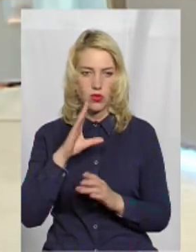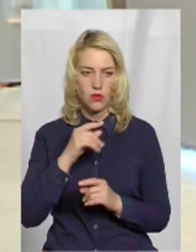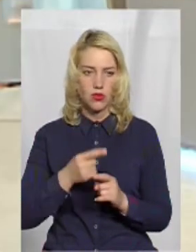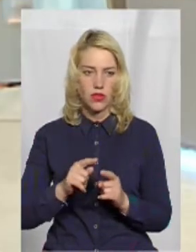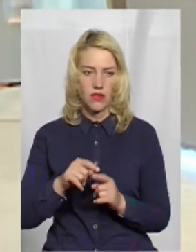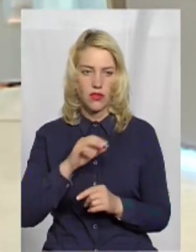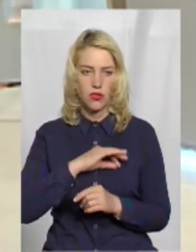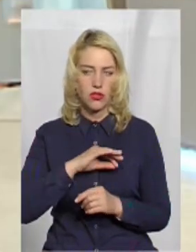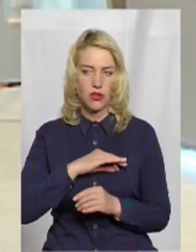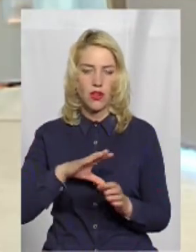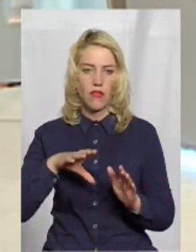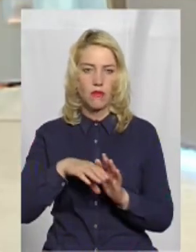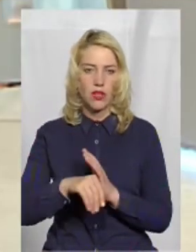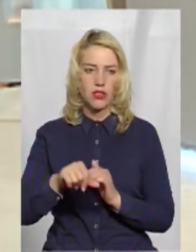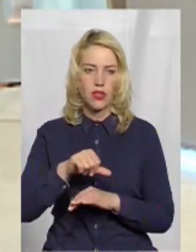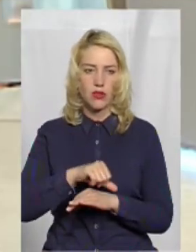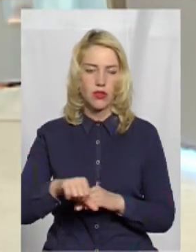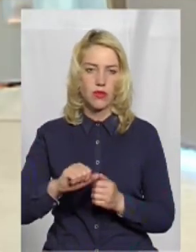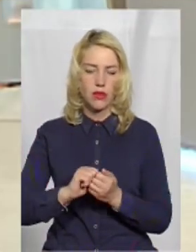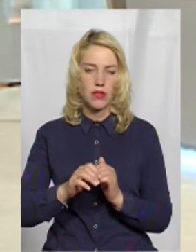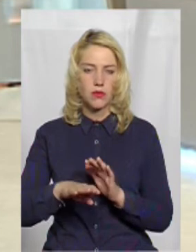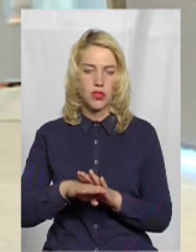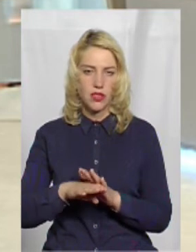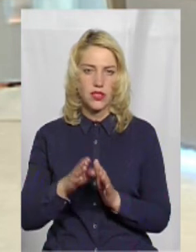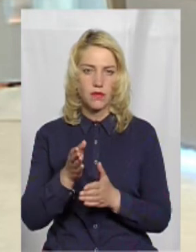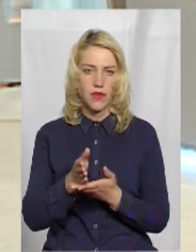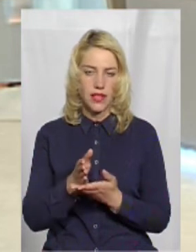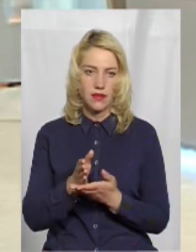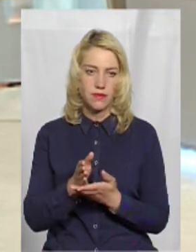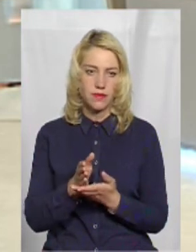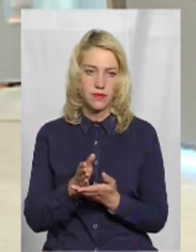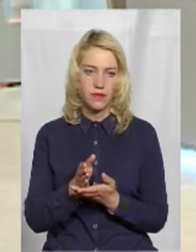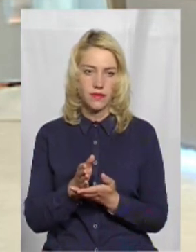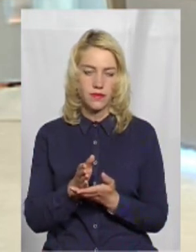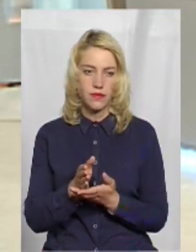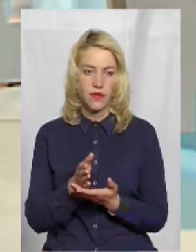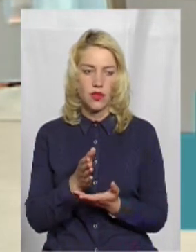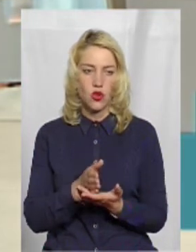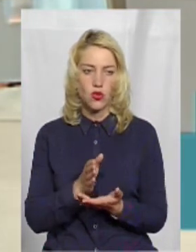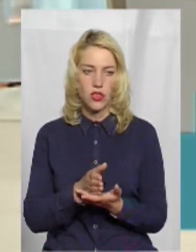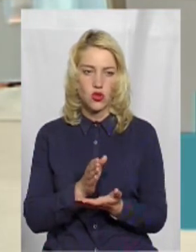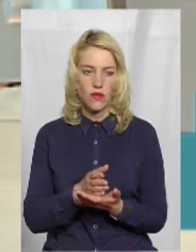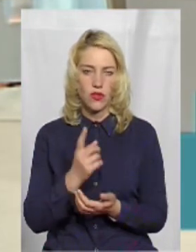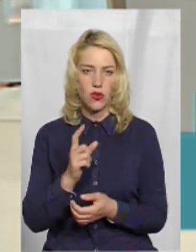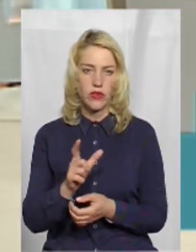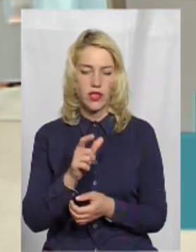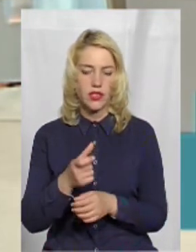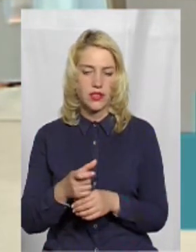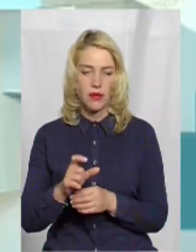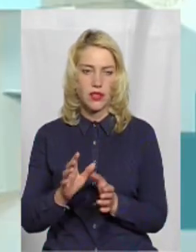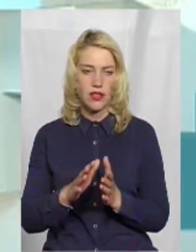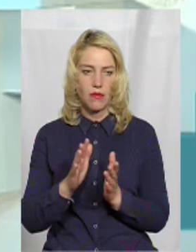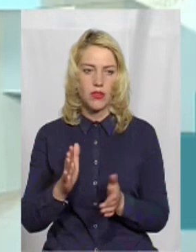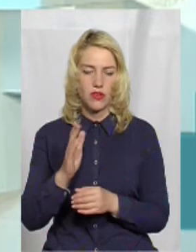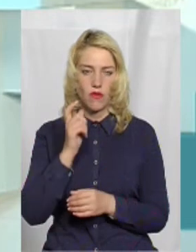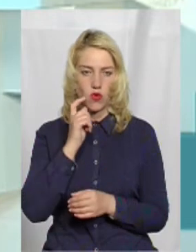в межах на кордоні з містом Кам'янцем-Подільським одразу розташована одна із найбільших в Україні